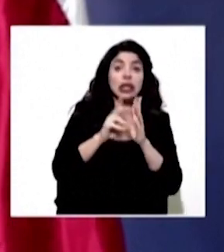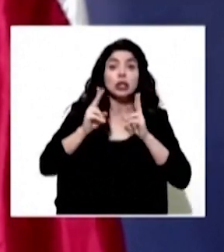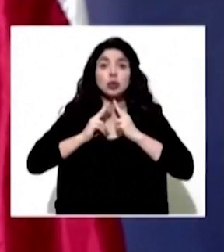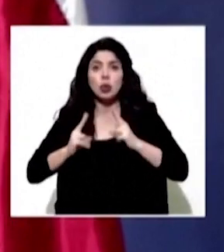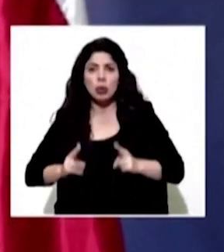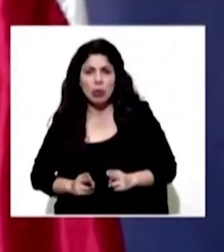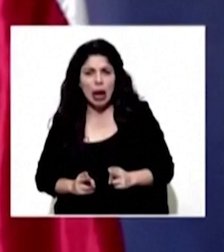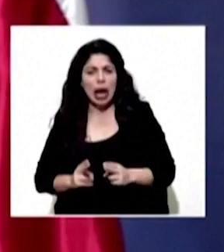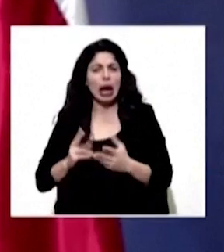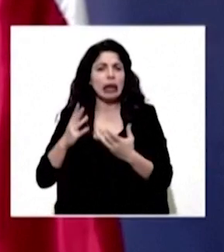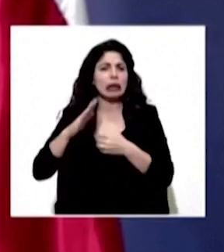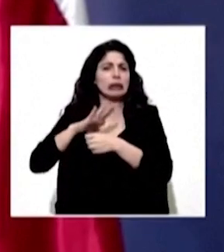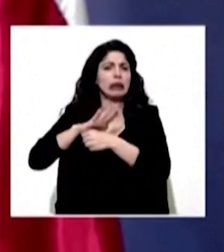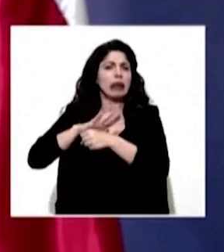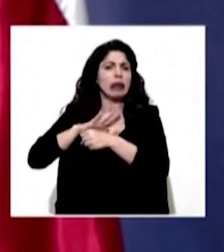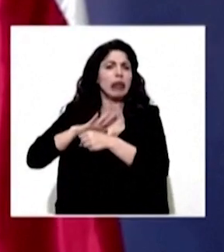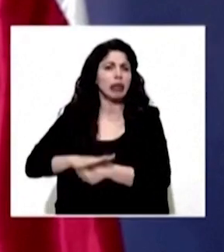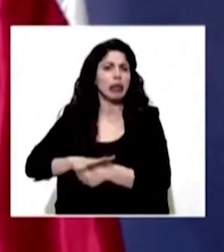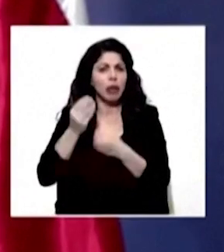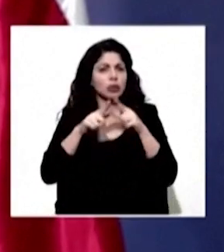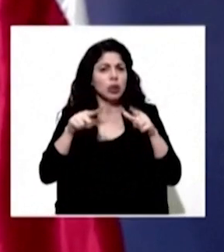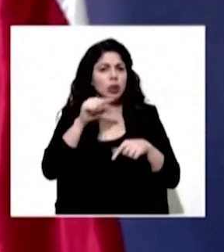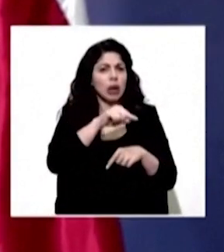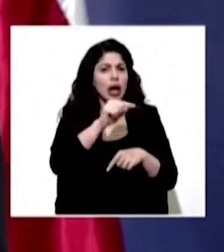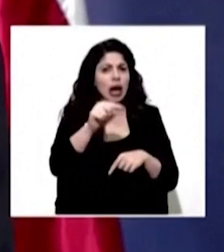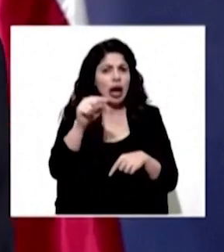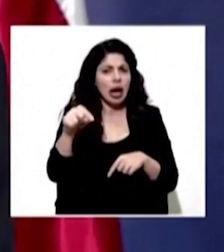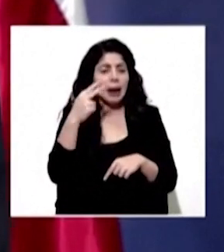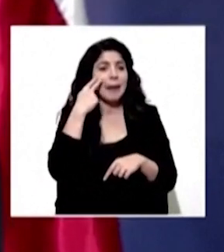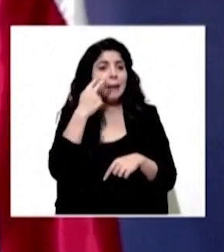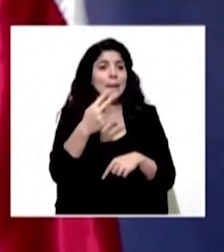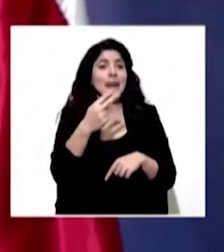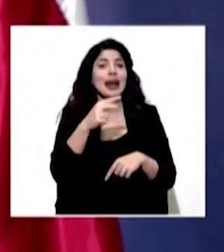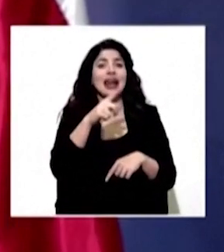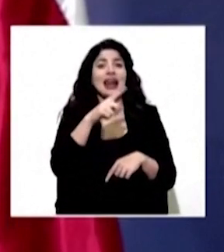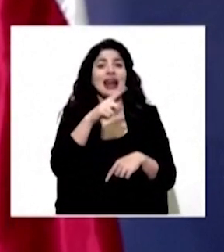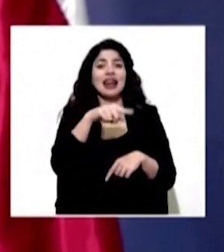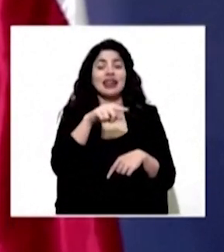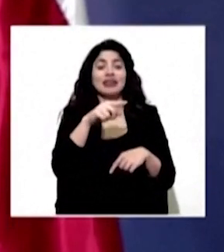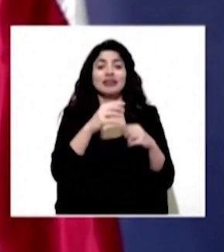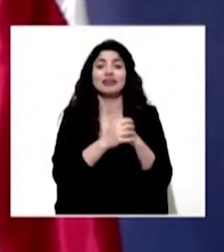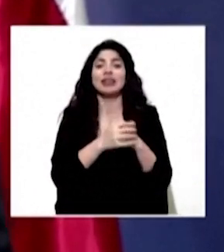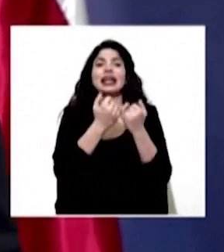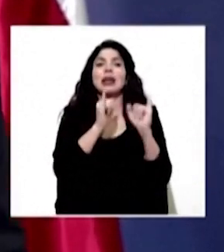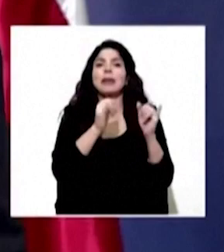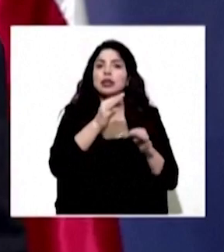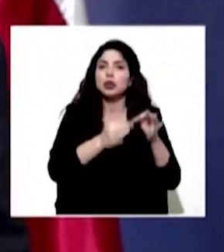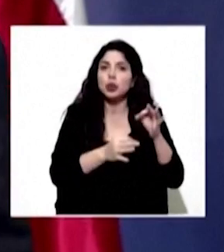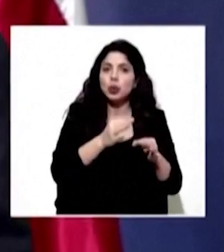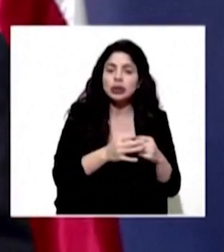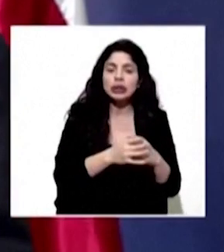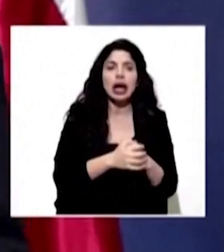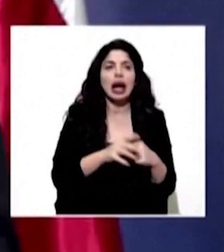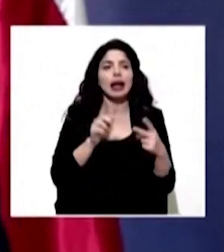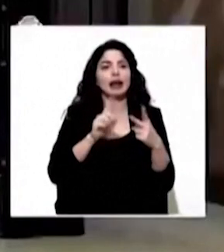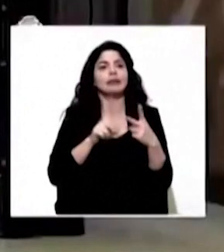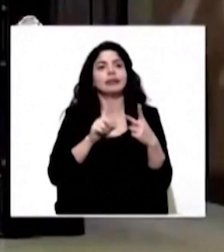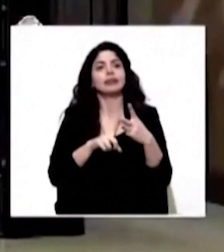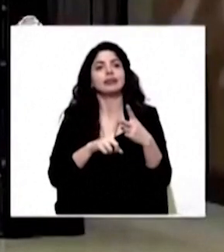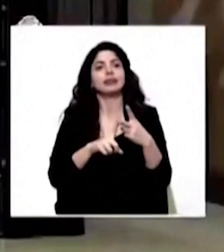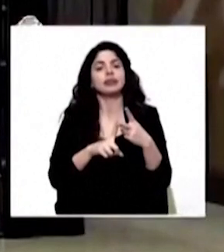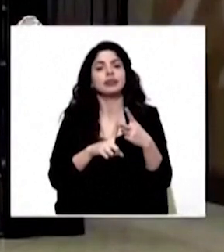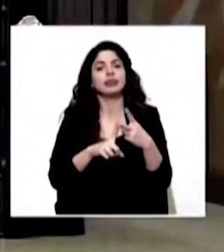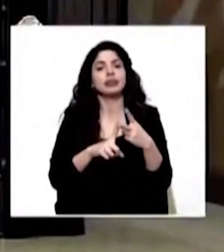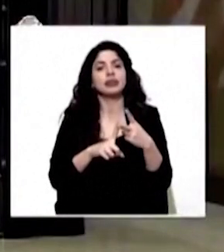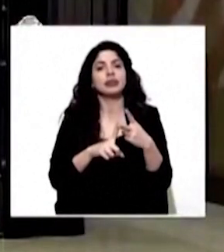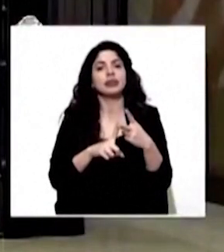региона. Мы видим это в эрозии независимой судебной системы, подавлении независимых СМИ и НПО, запрет политических оппонентов, подавление усилий по